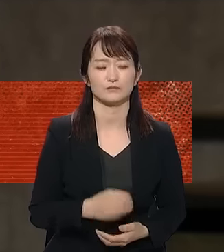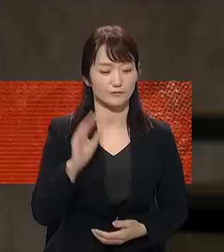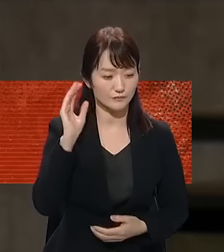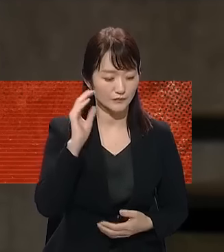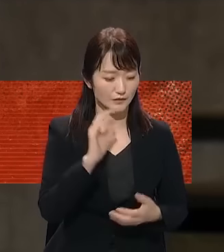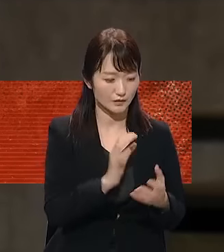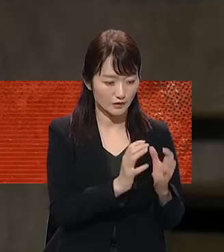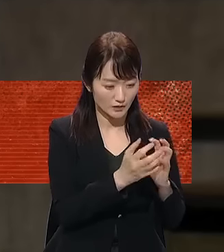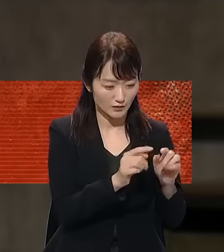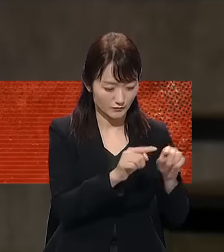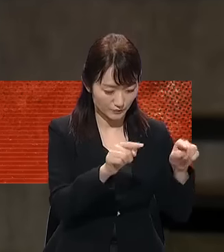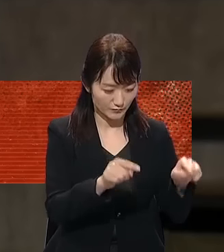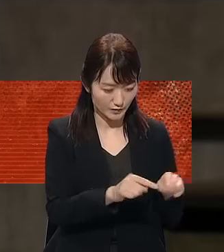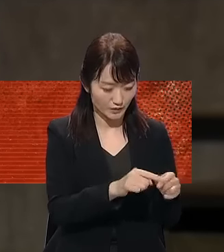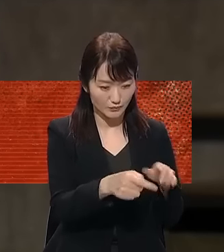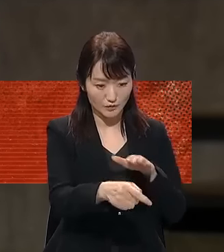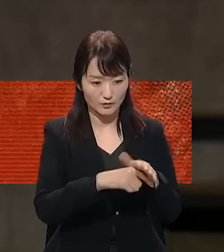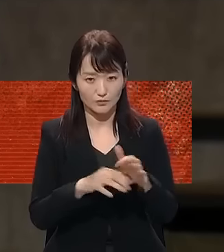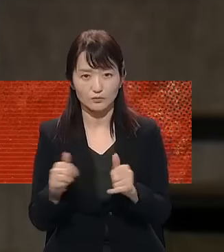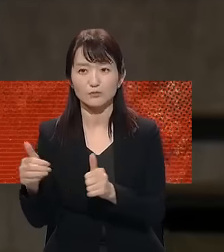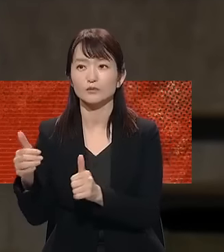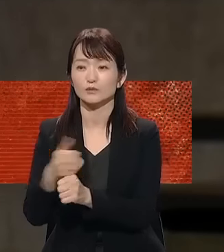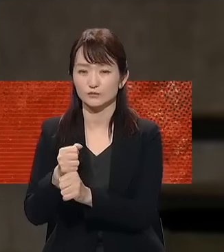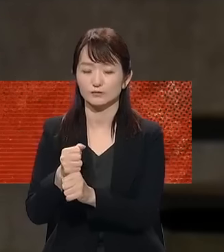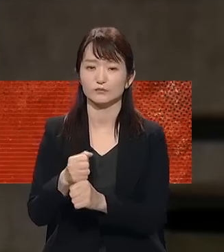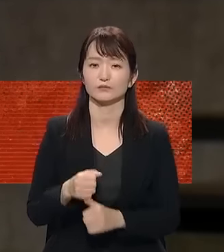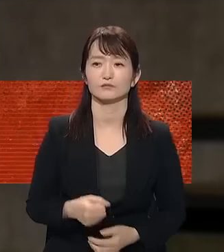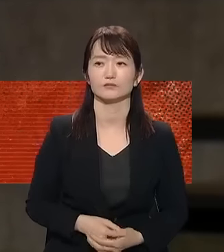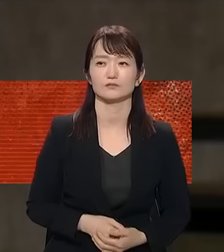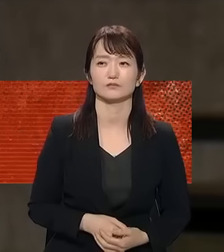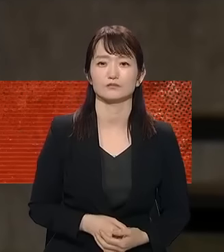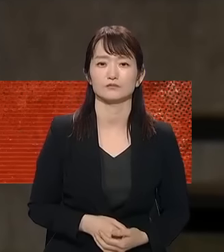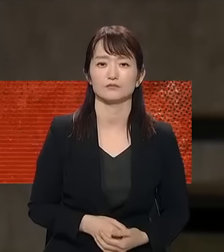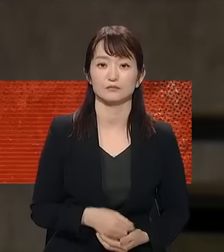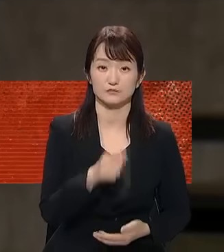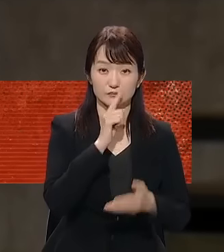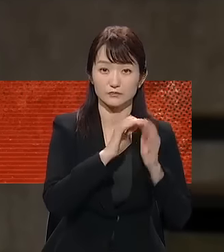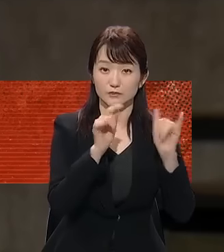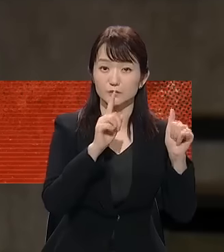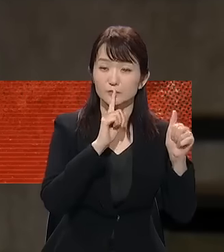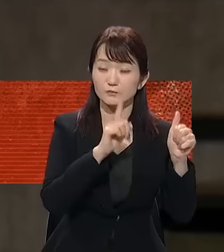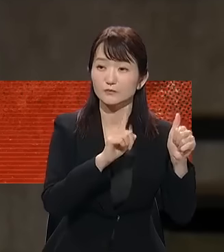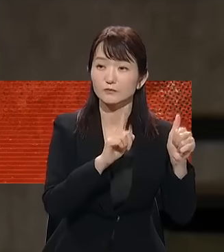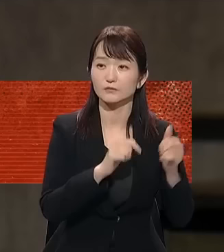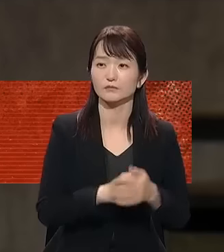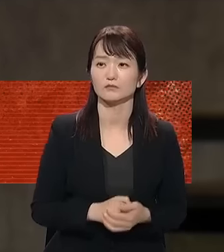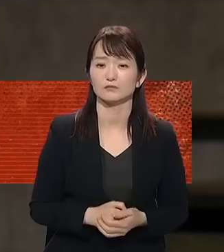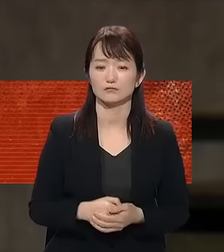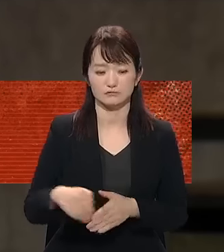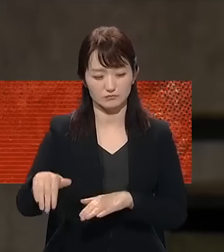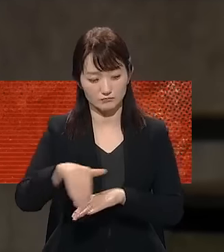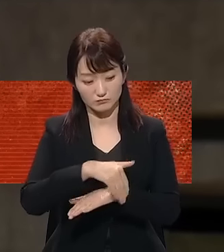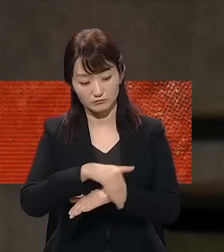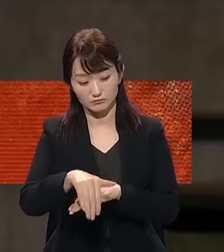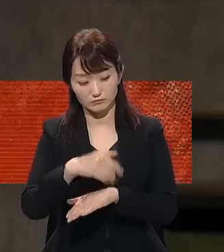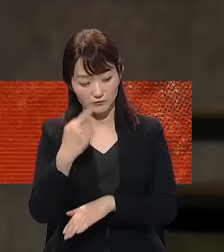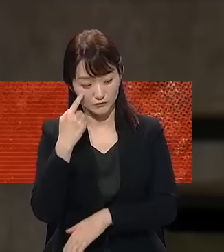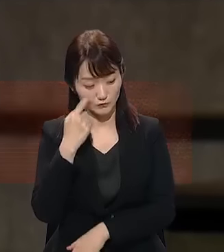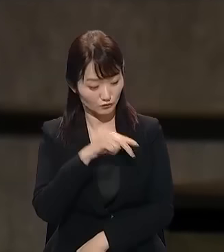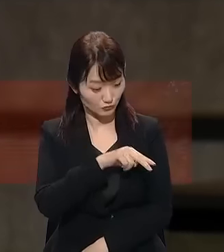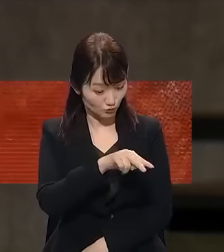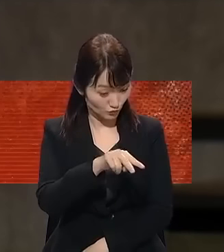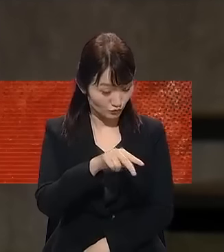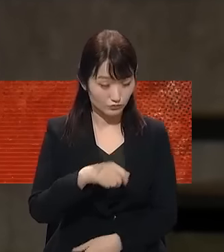절도범이 그 검거가 됐다라고 합니다 근데 이제 제보자께서 하시는 얘기가 사실 저기 지나다니면서도 그냥 눈으로만